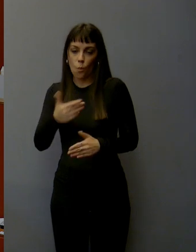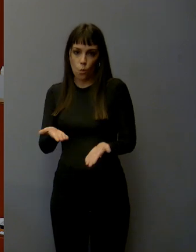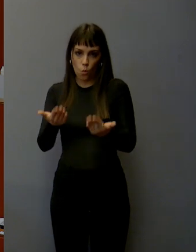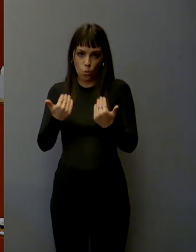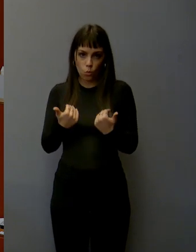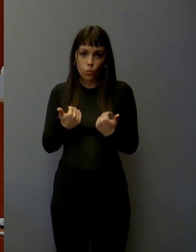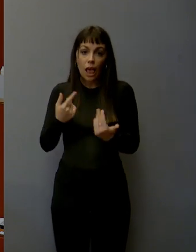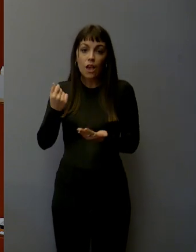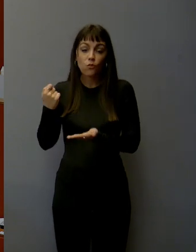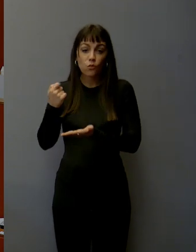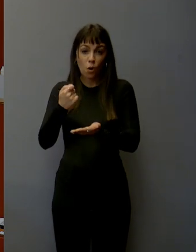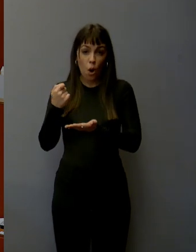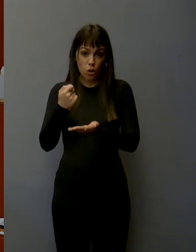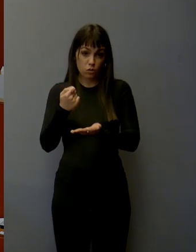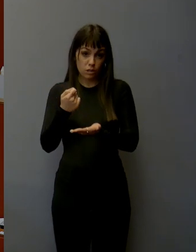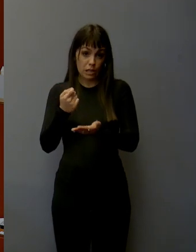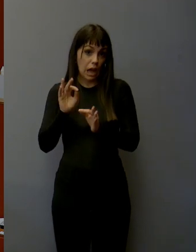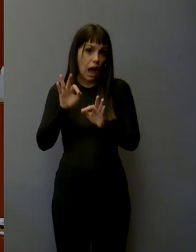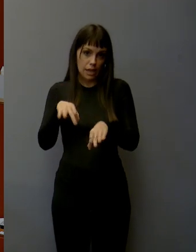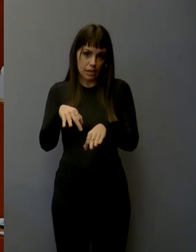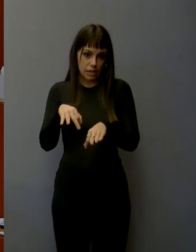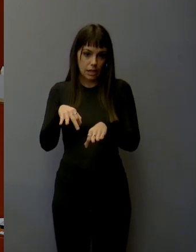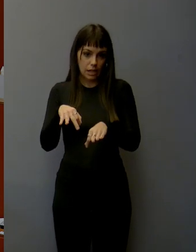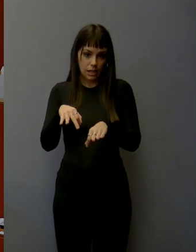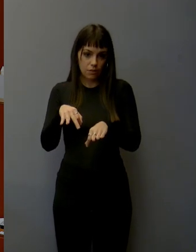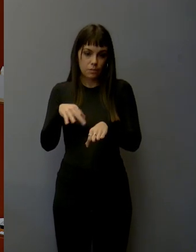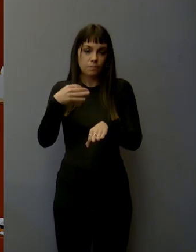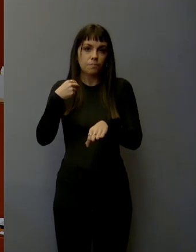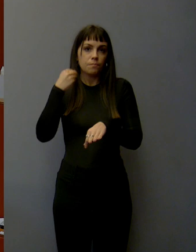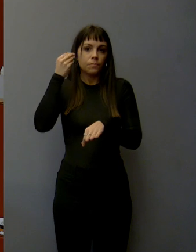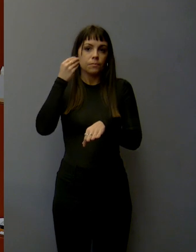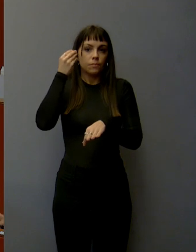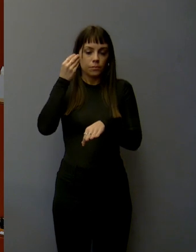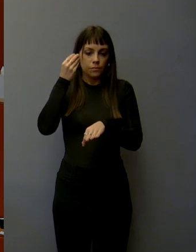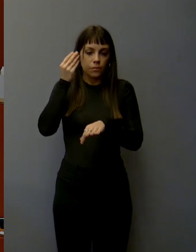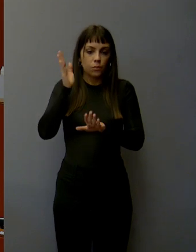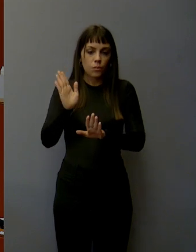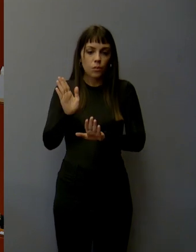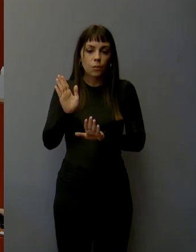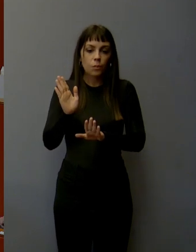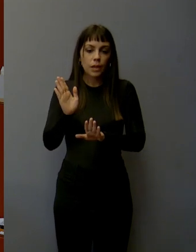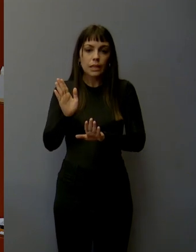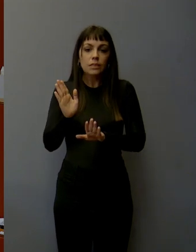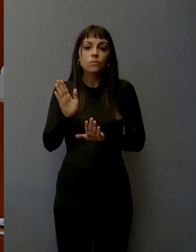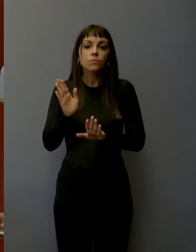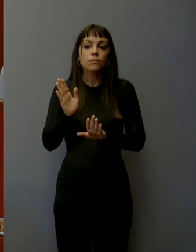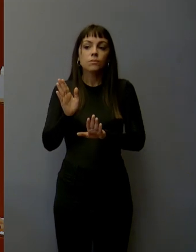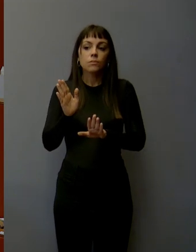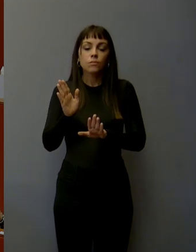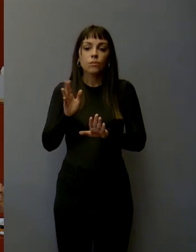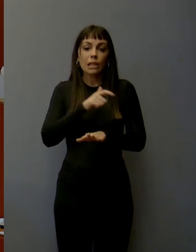ci saranno arriveranno io ritengo e dove laddove è possibile lo riteniamo come legule al centro impegniamo il sindaco l'aggiunta